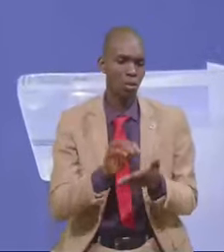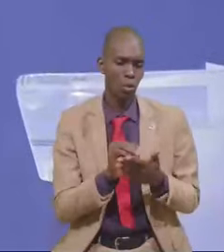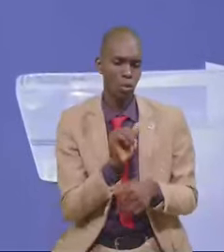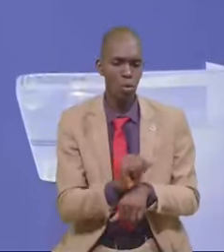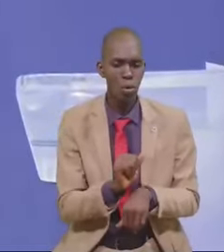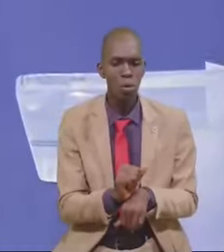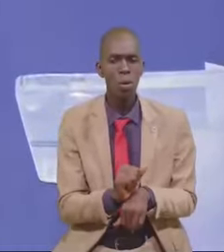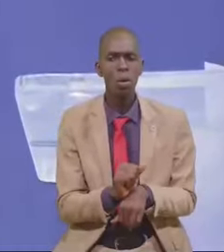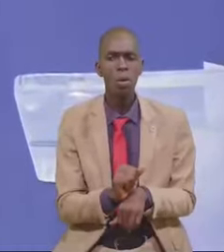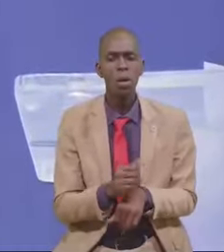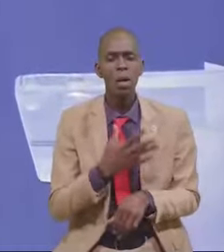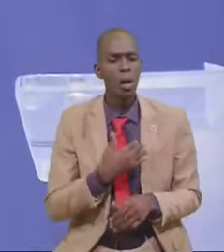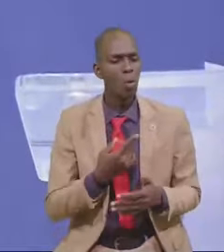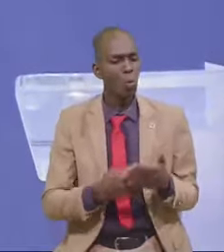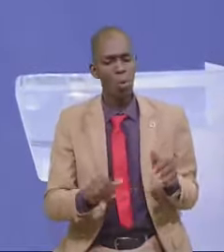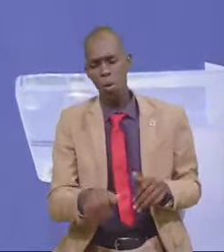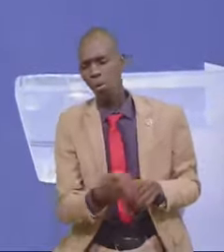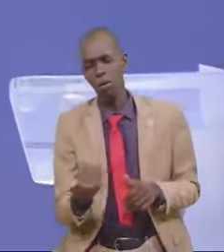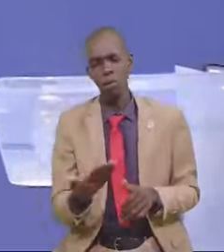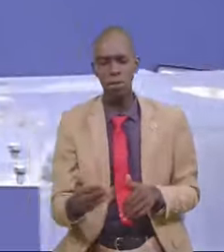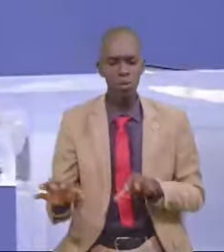Qu'est-ce que je dois faire d'autre?